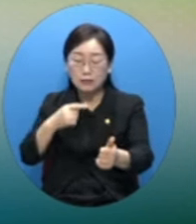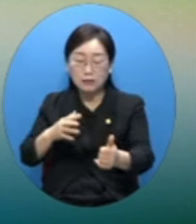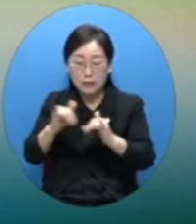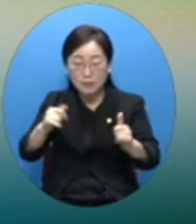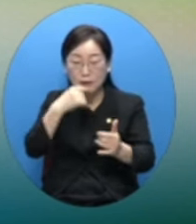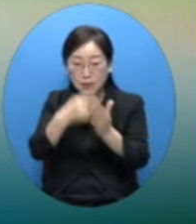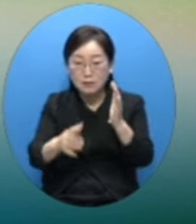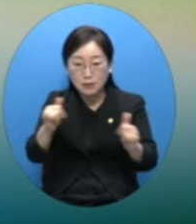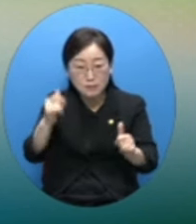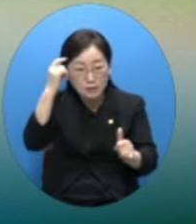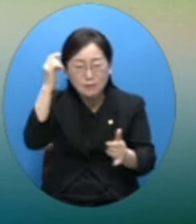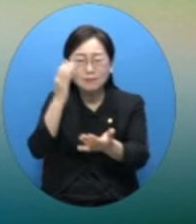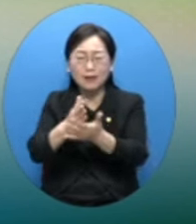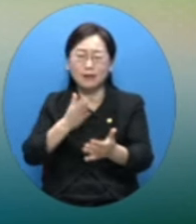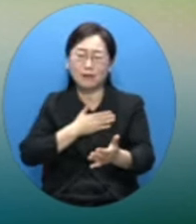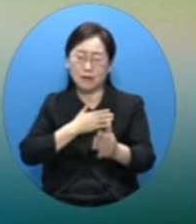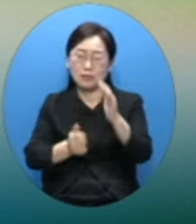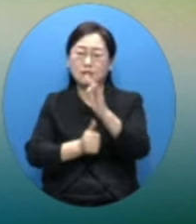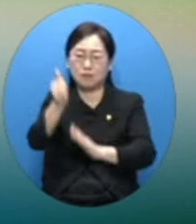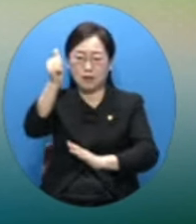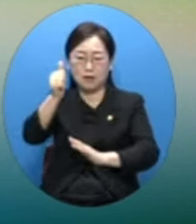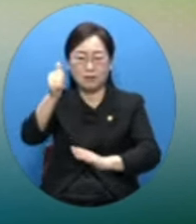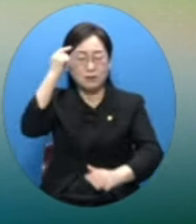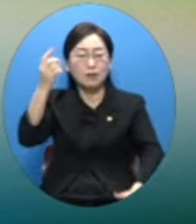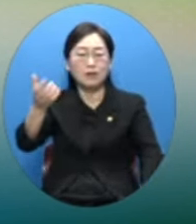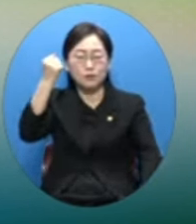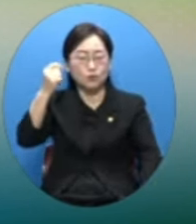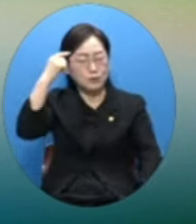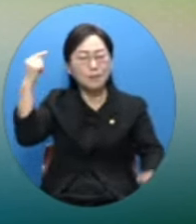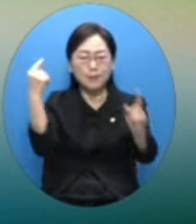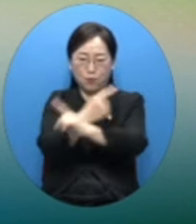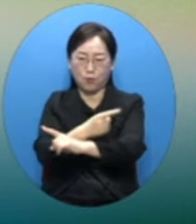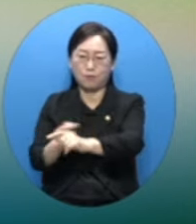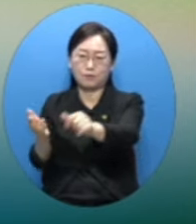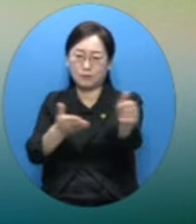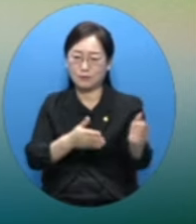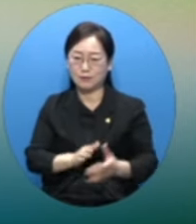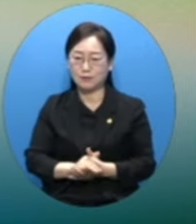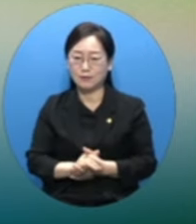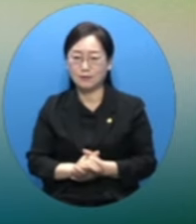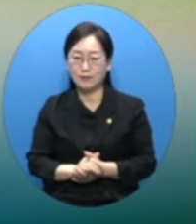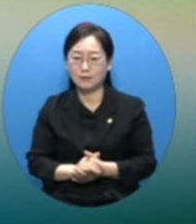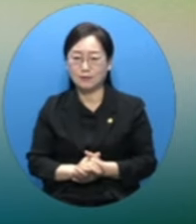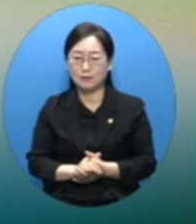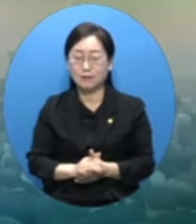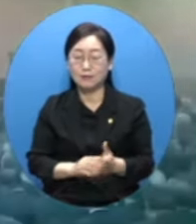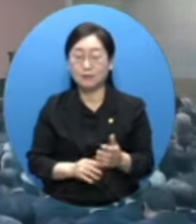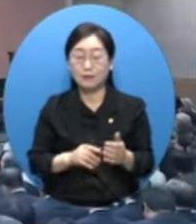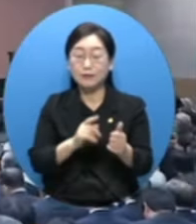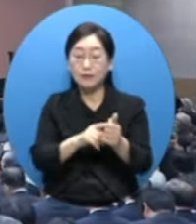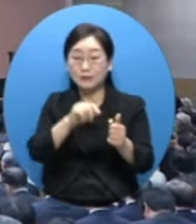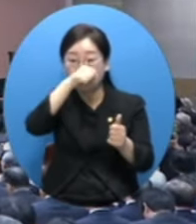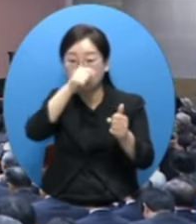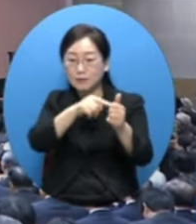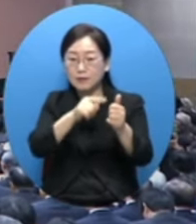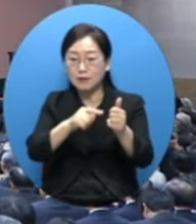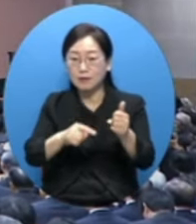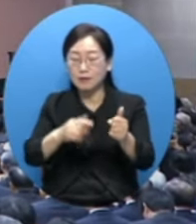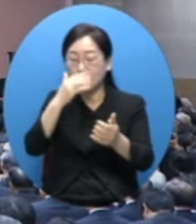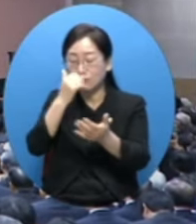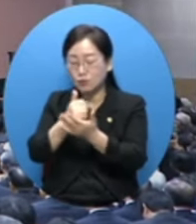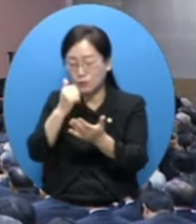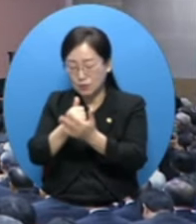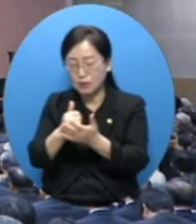나는 희망이라고 생각을 바꾸십시오. 그가 죄로 인해서 절망의